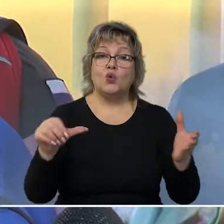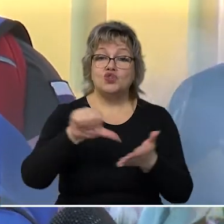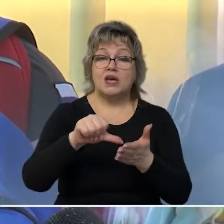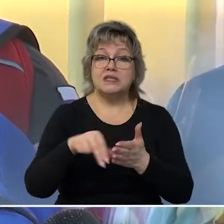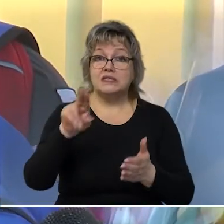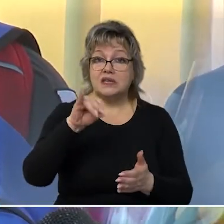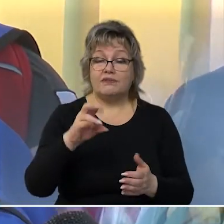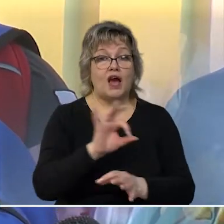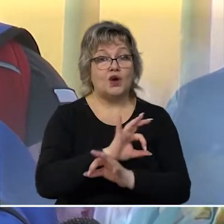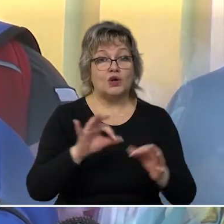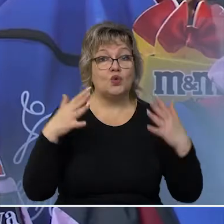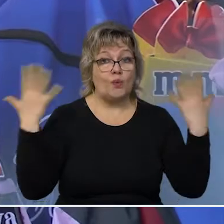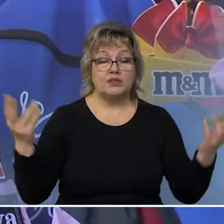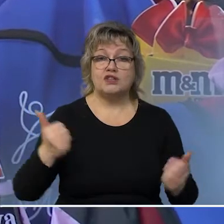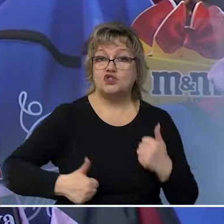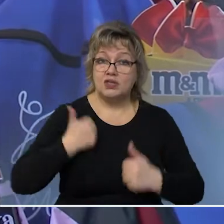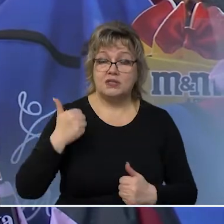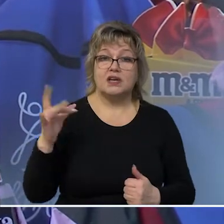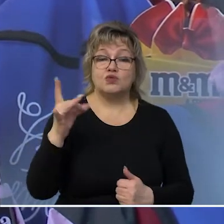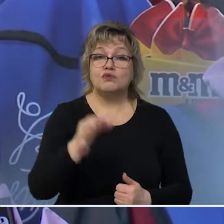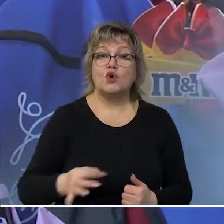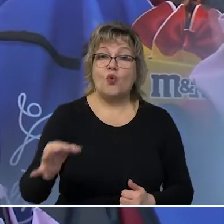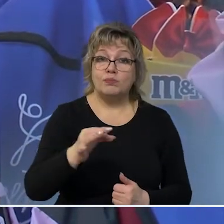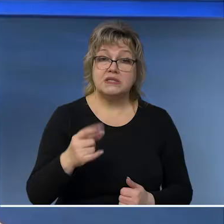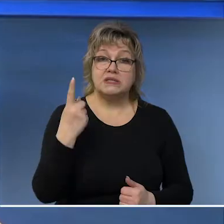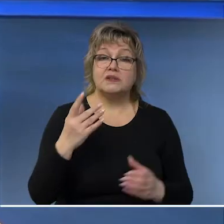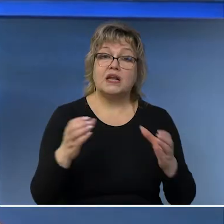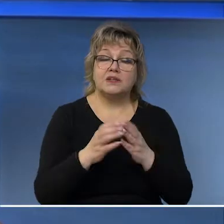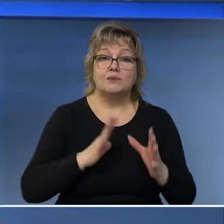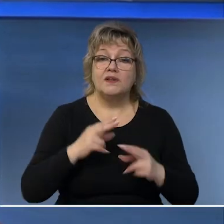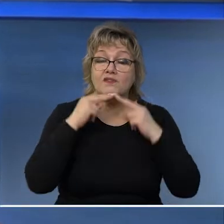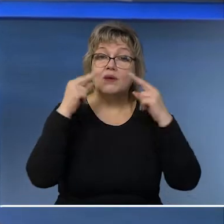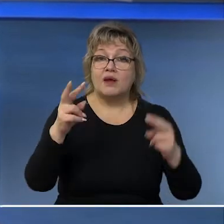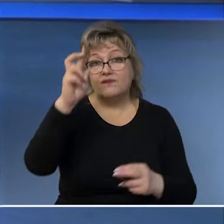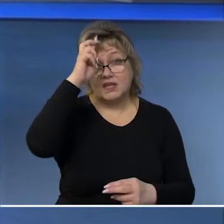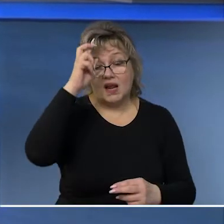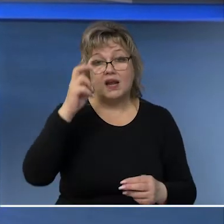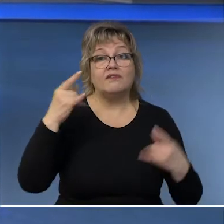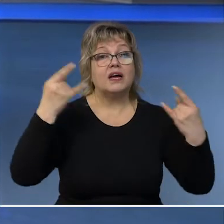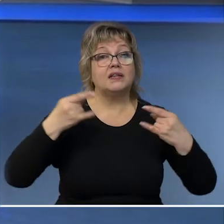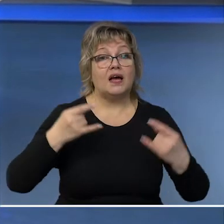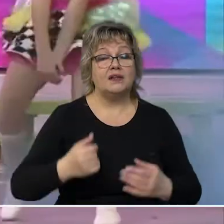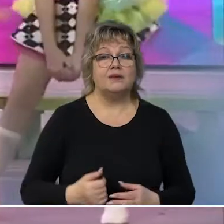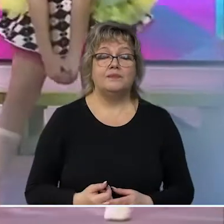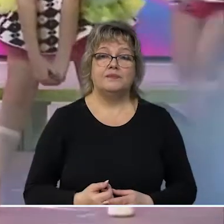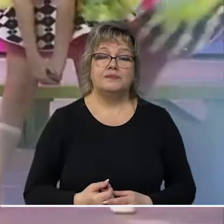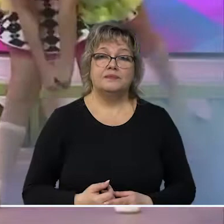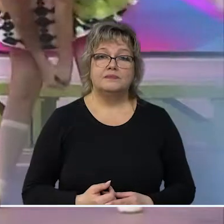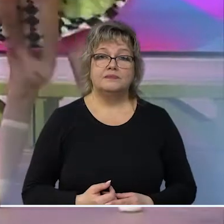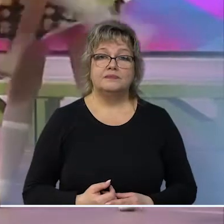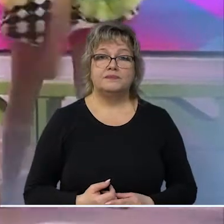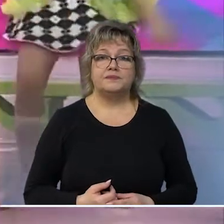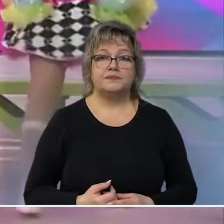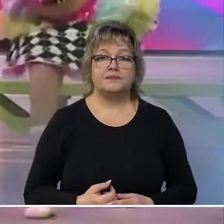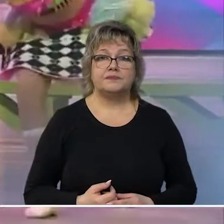– огромная честь. Единственный коллектив из Ростовской области был удостоен внимания федерального канала.